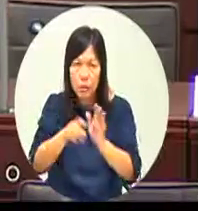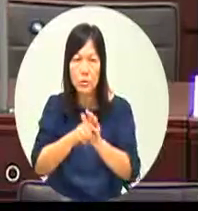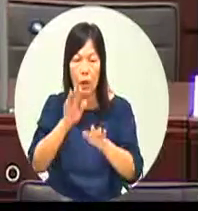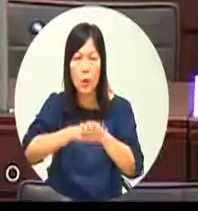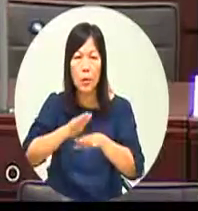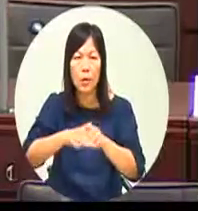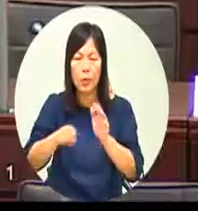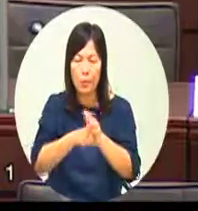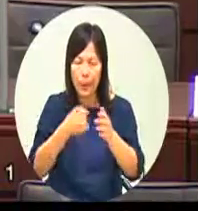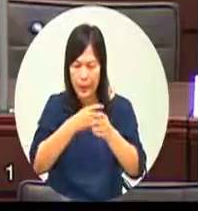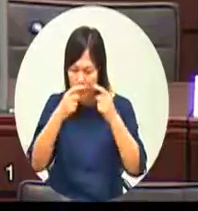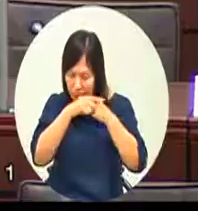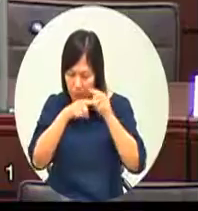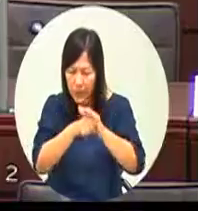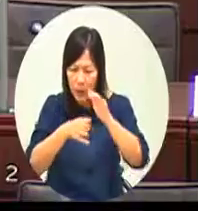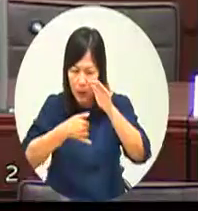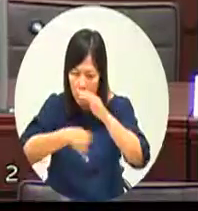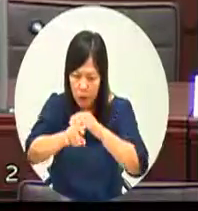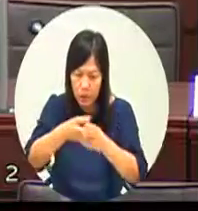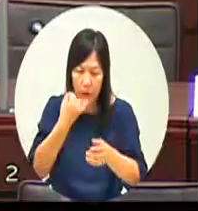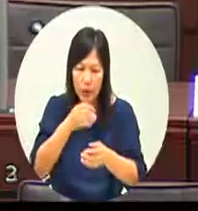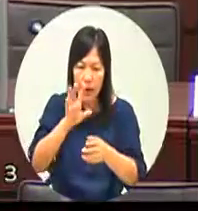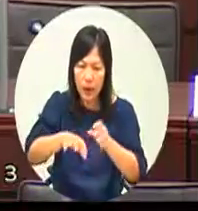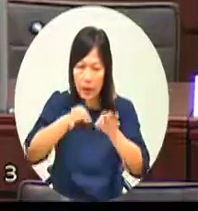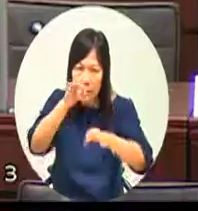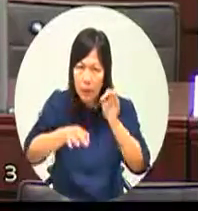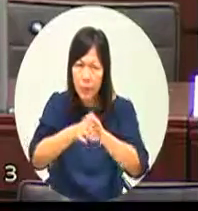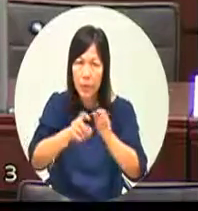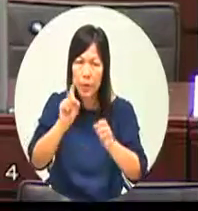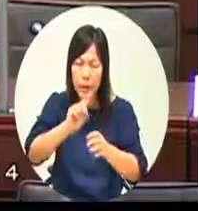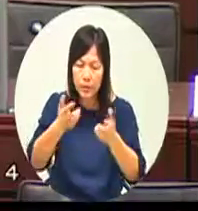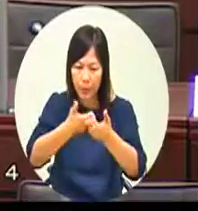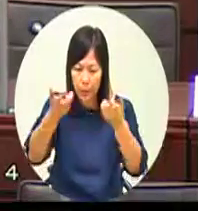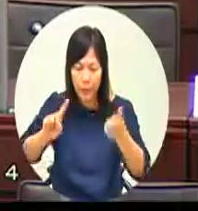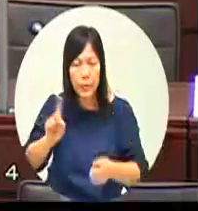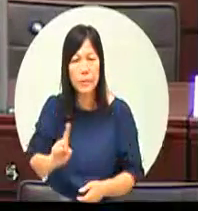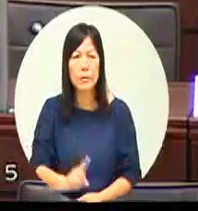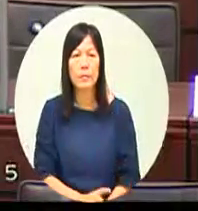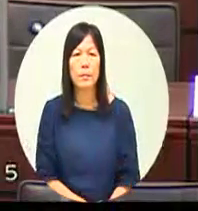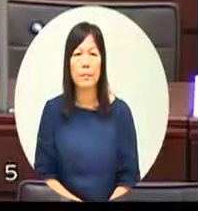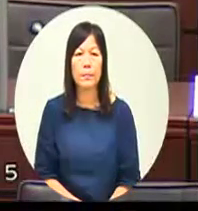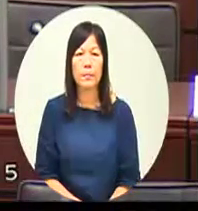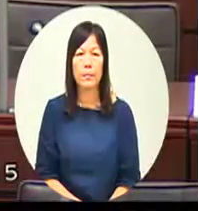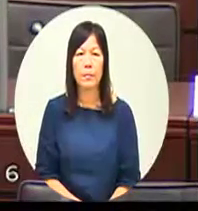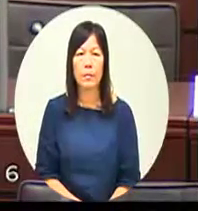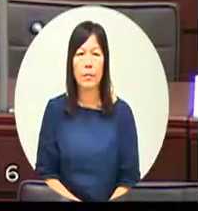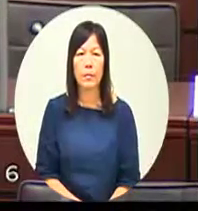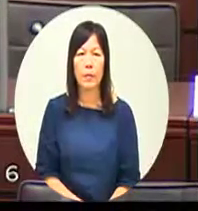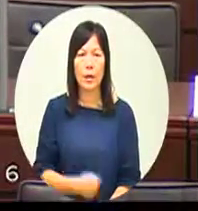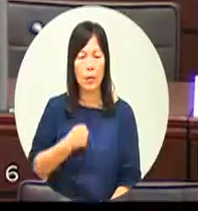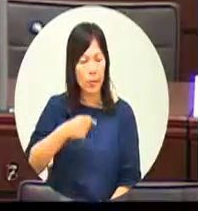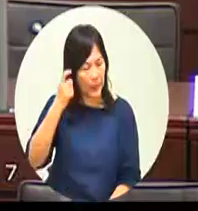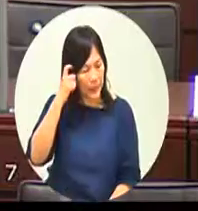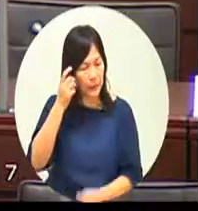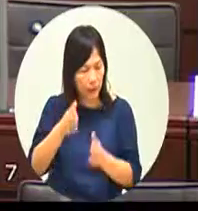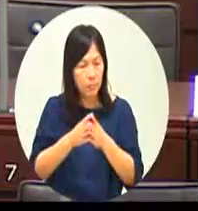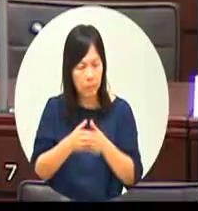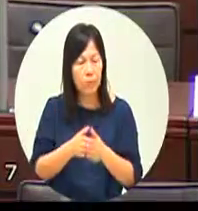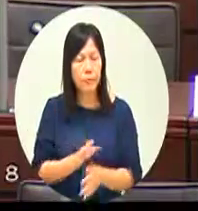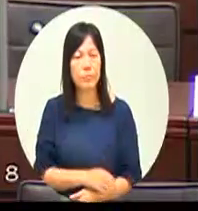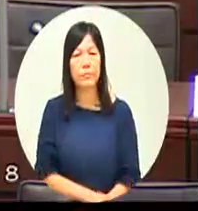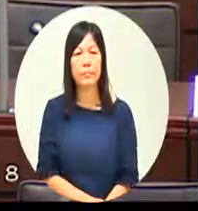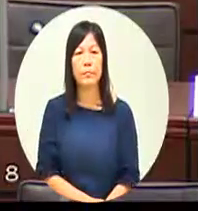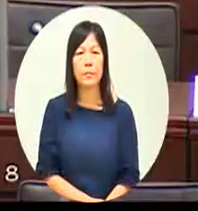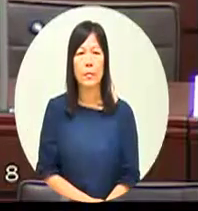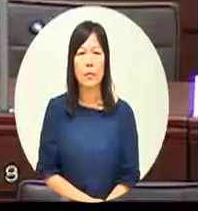我们可以研议就是进厂地磅的时候，这个部分是怎么来做一个区分，这个我们来思考看看。好，